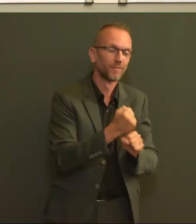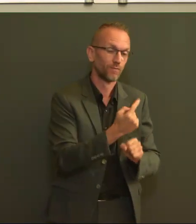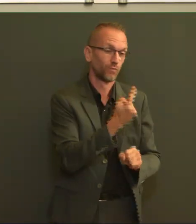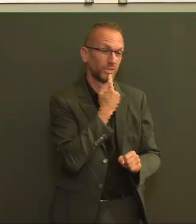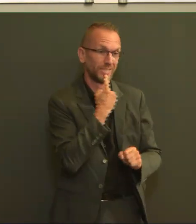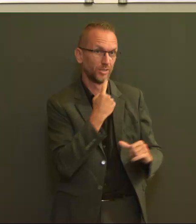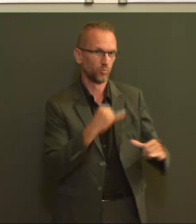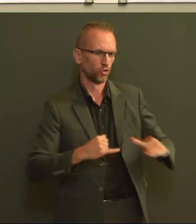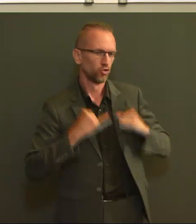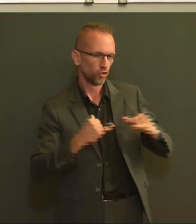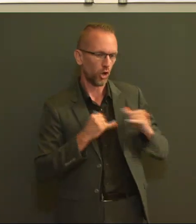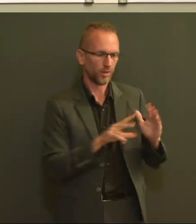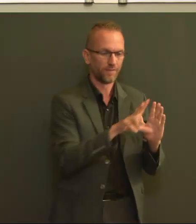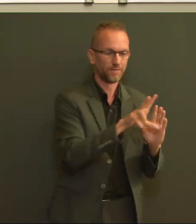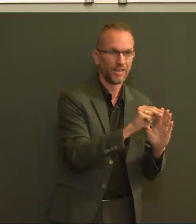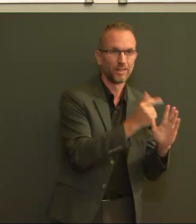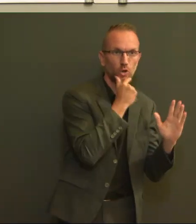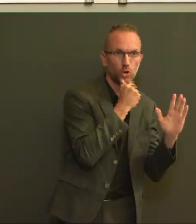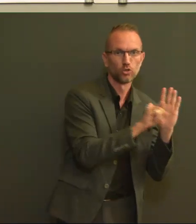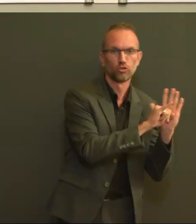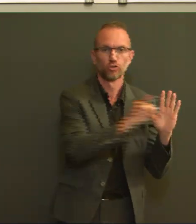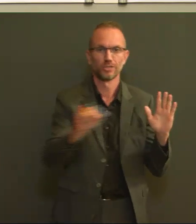à 59 ans.